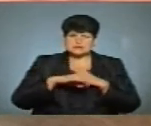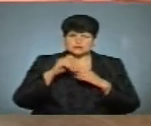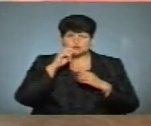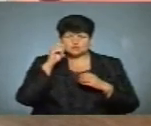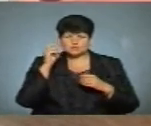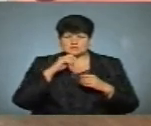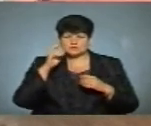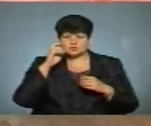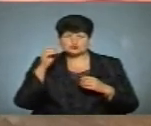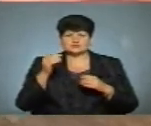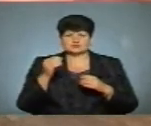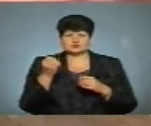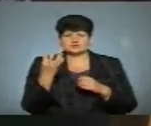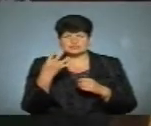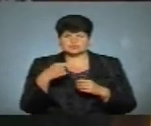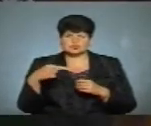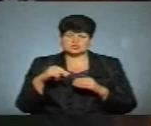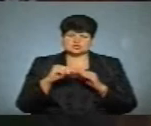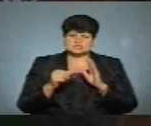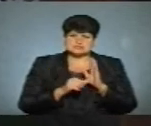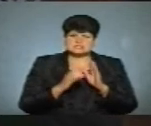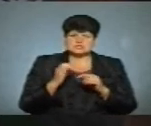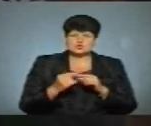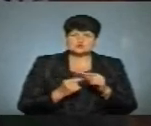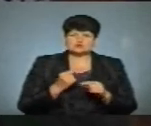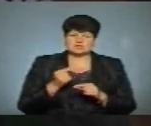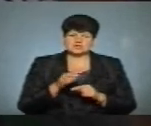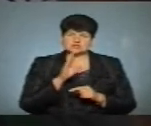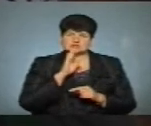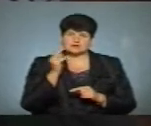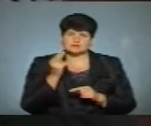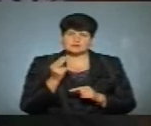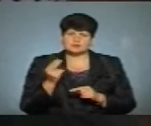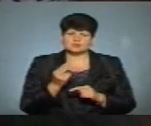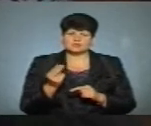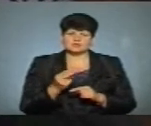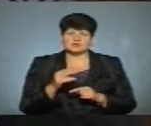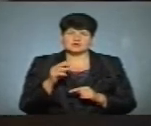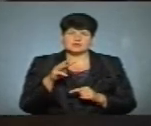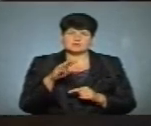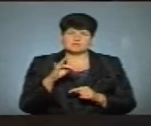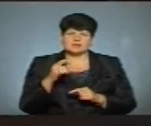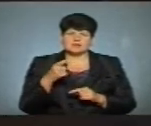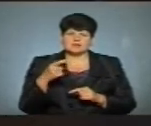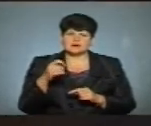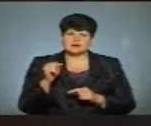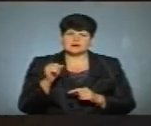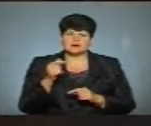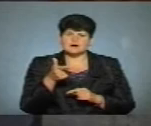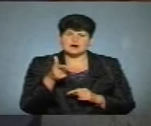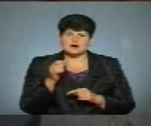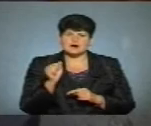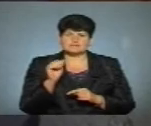іконопису 14-16 століть. Жінка пише ікону Архангела Гавриїла. Це є Архангел